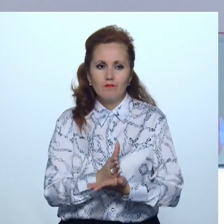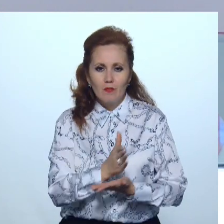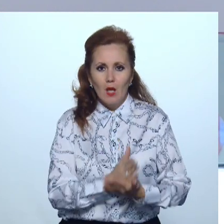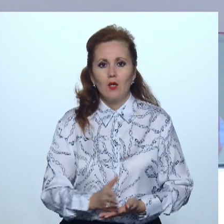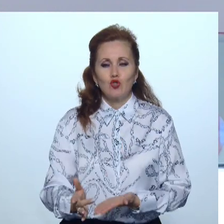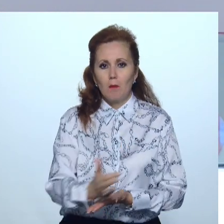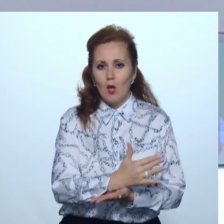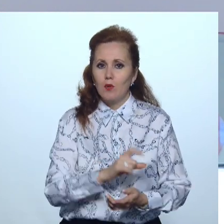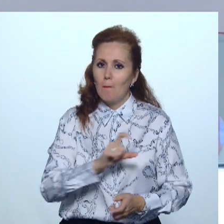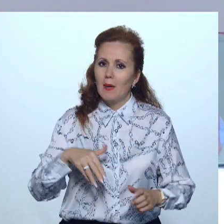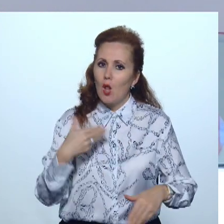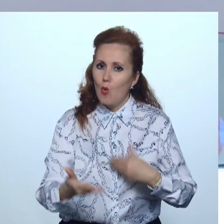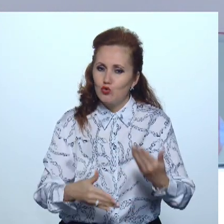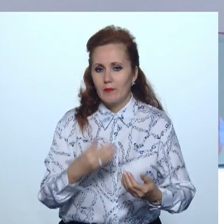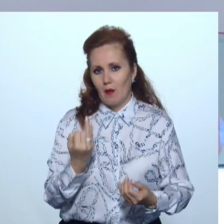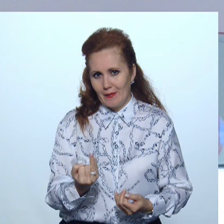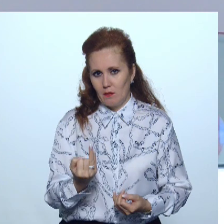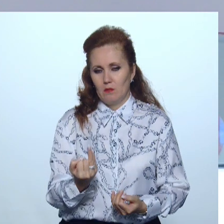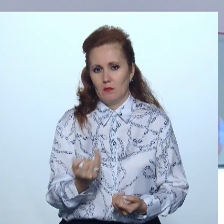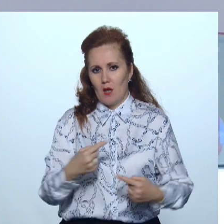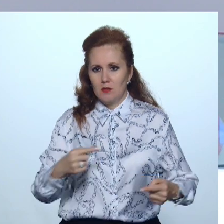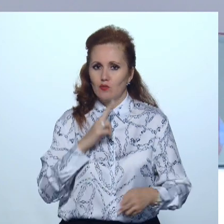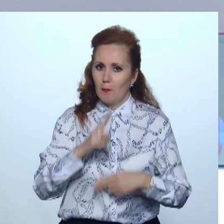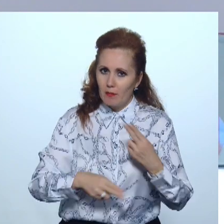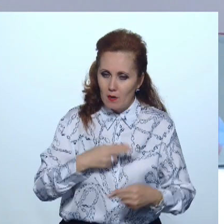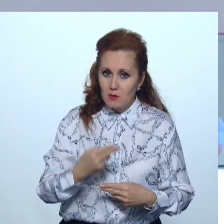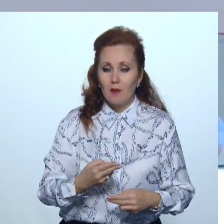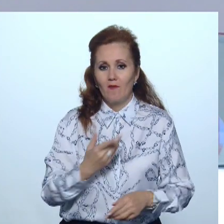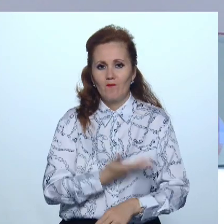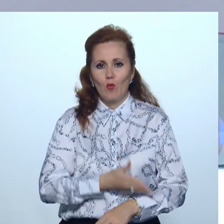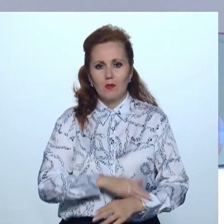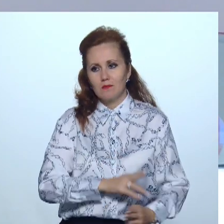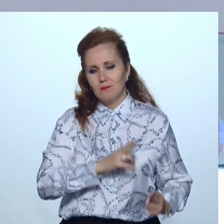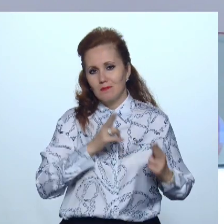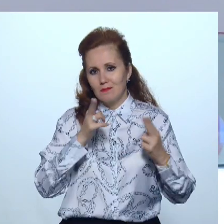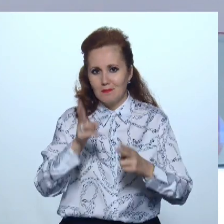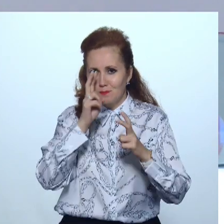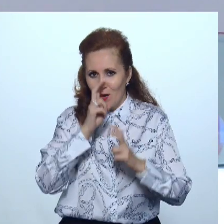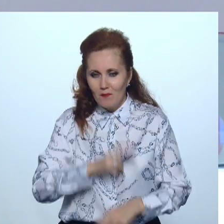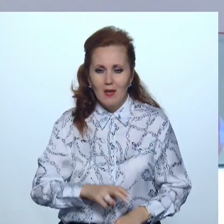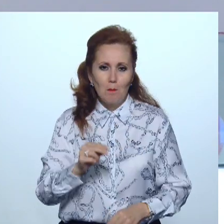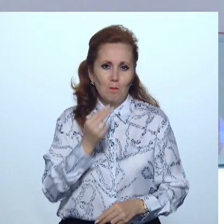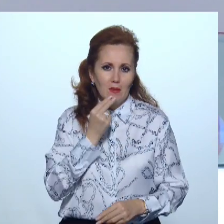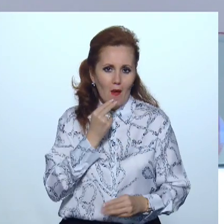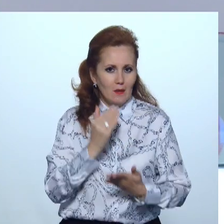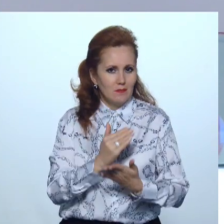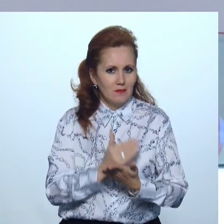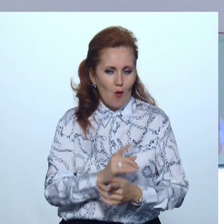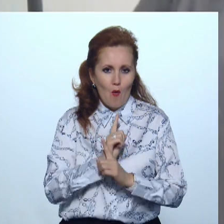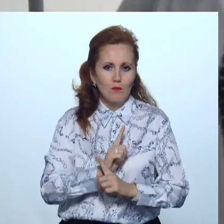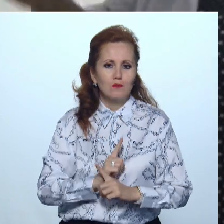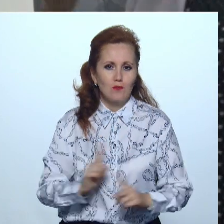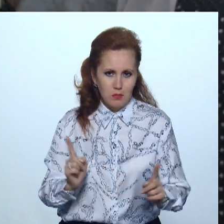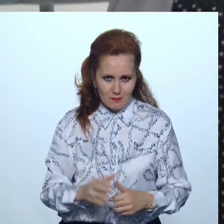претензии. Сегодня состоялась поездка в Воткинск. Там школьное питание организовано особым способом. Подробности расскажет Александр